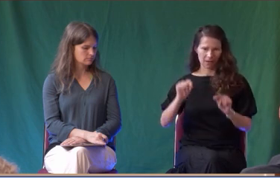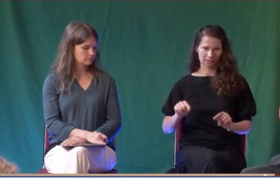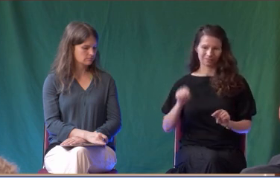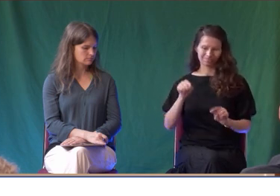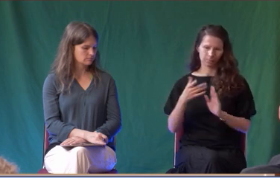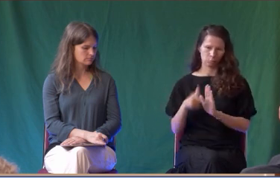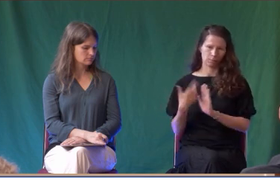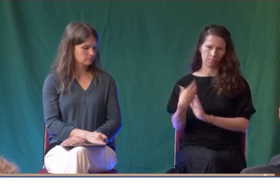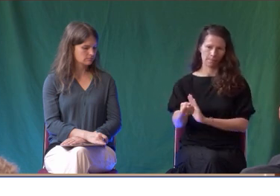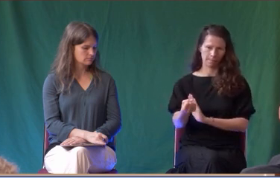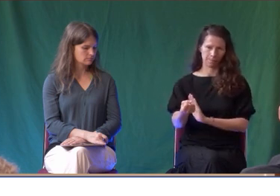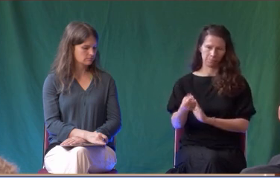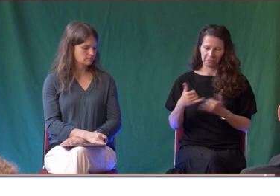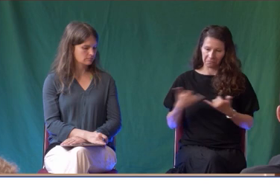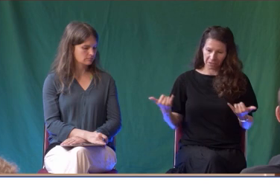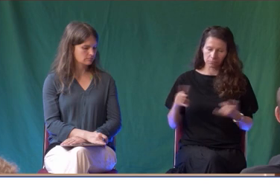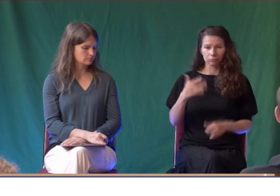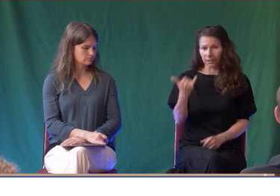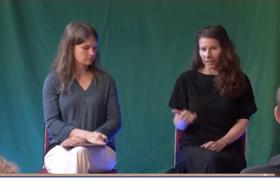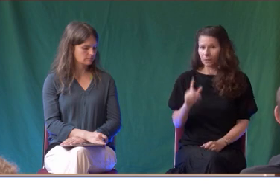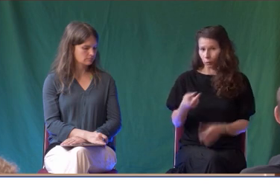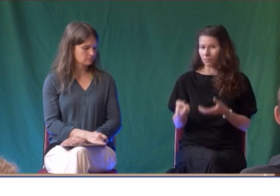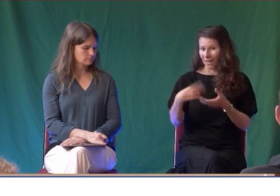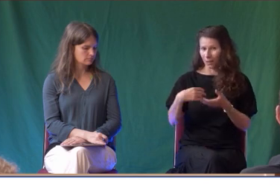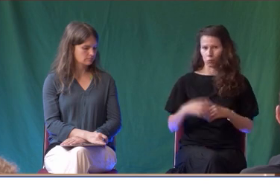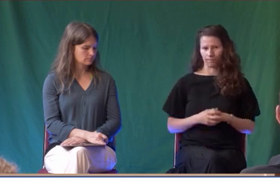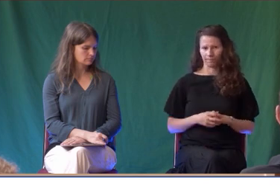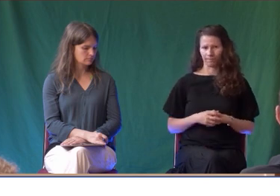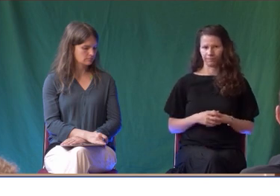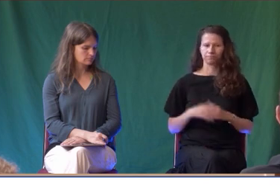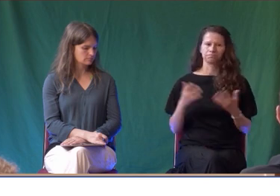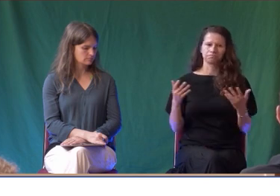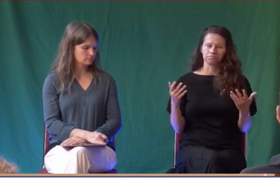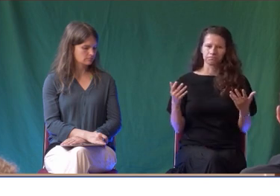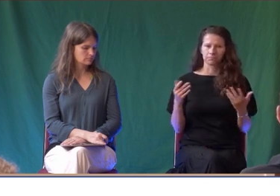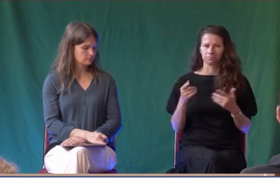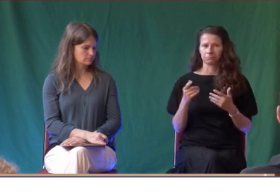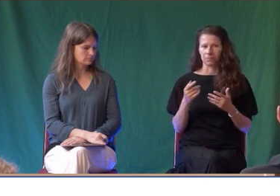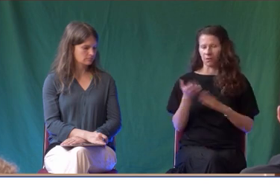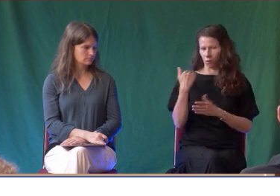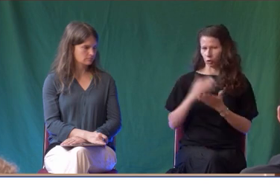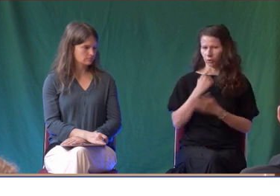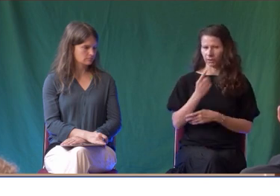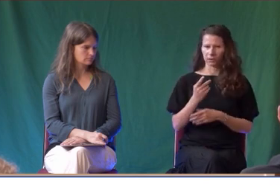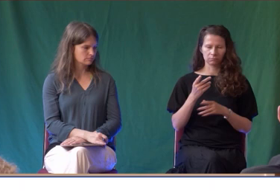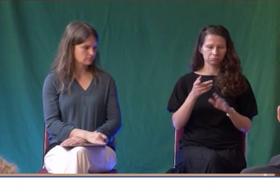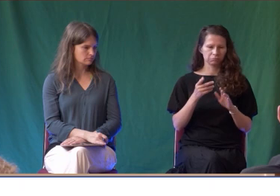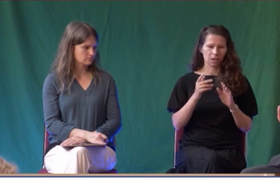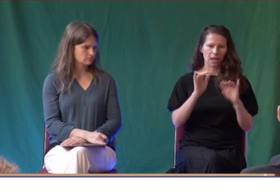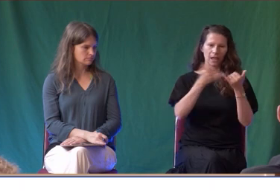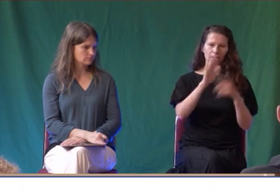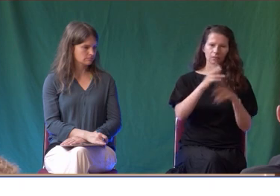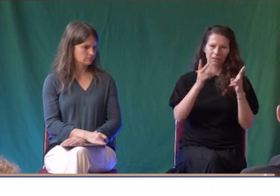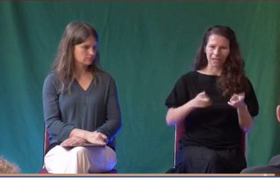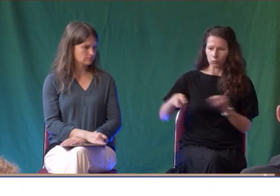und zwar indem das Kind eben beteiligt wird genau ich hatte den das Recht auf Umgang mit den Eltern und die Meinungsäußerungen gesagt